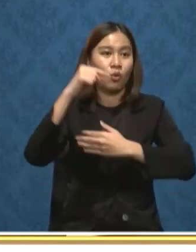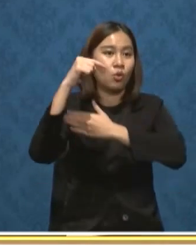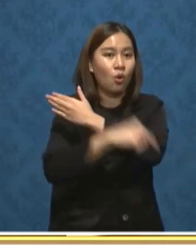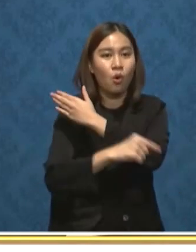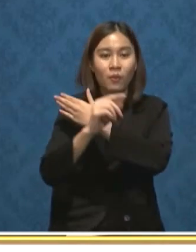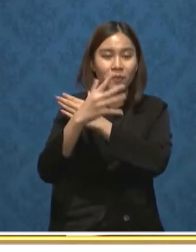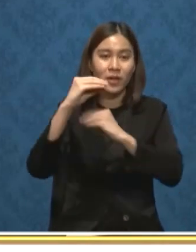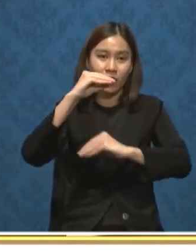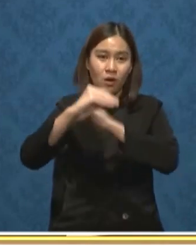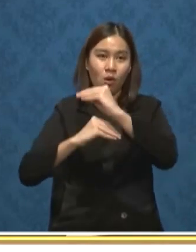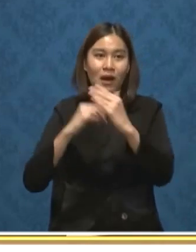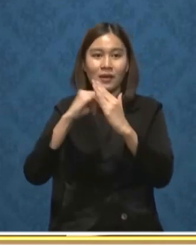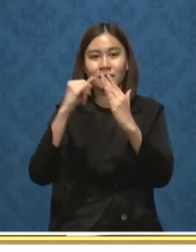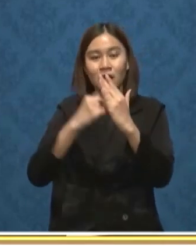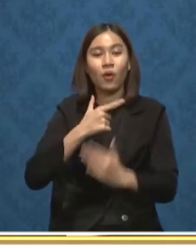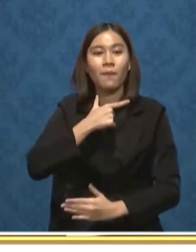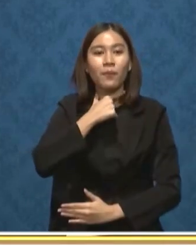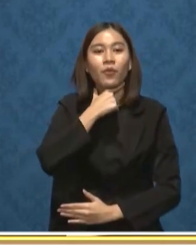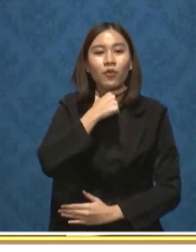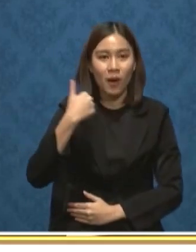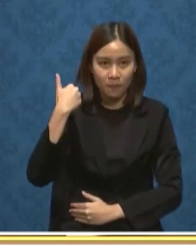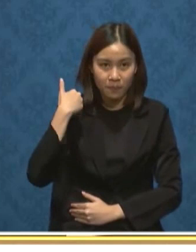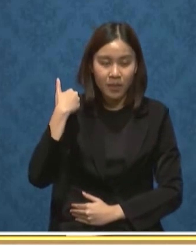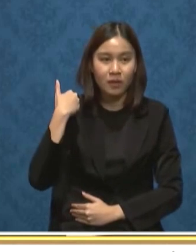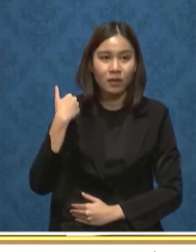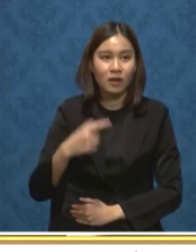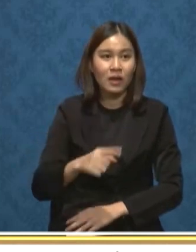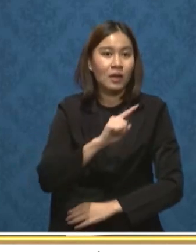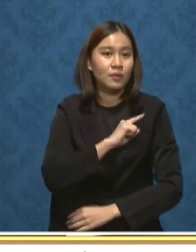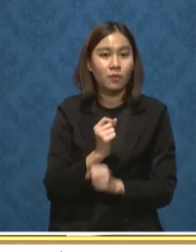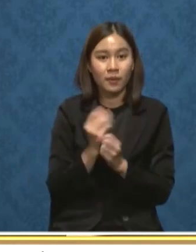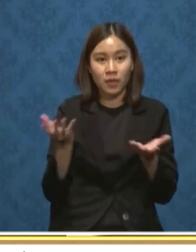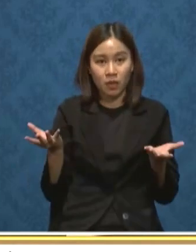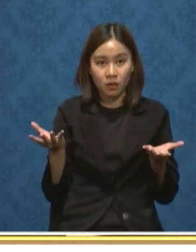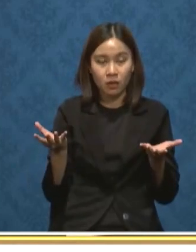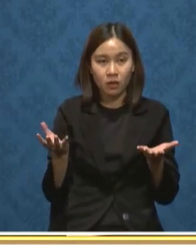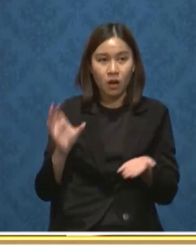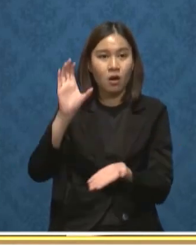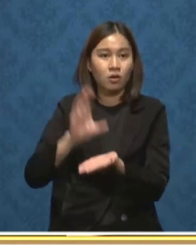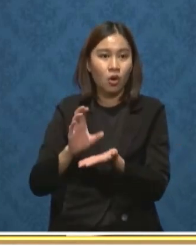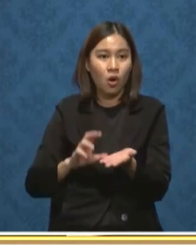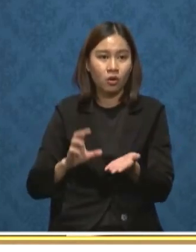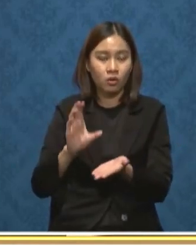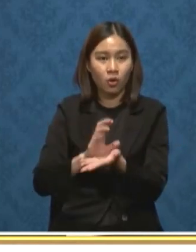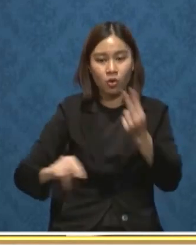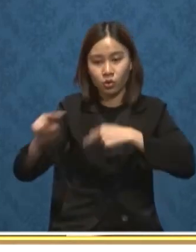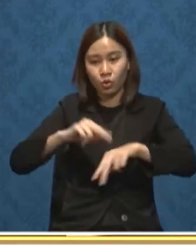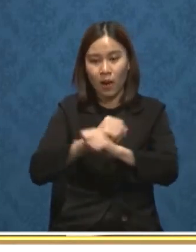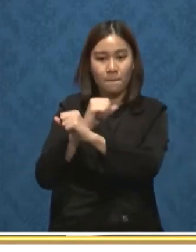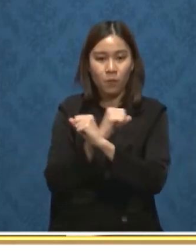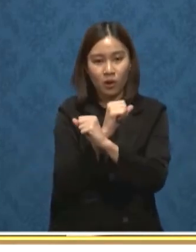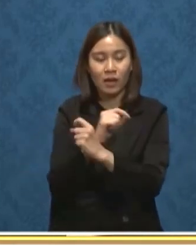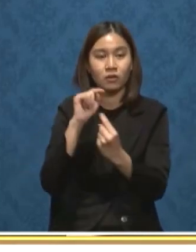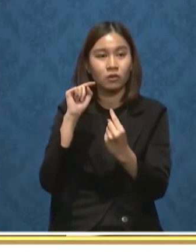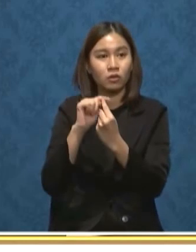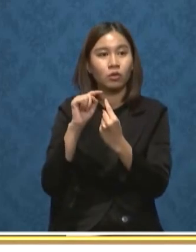โครงการที่จัหวดแม่ห้องสอนด้วยนะครับรับผดชอบโยอะไรกองอำนนวยการรัษาคามมนค Ronald teng'นภาค